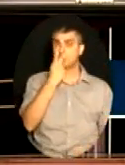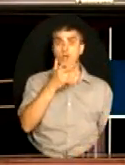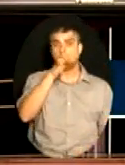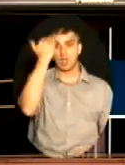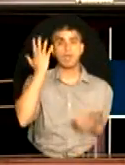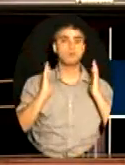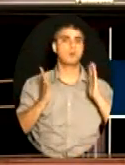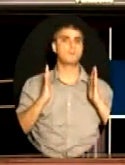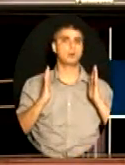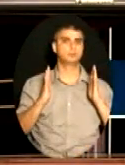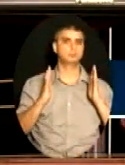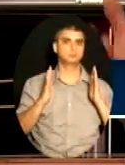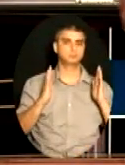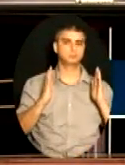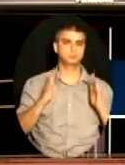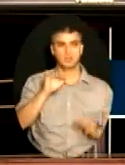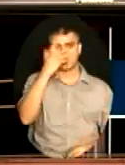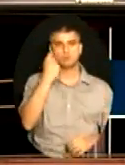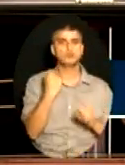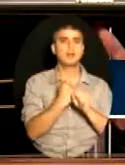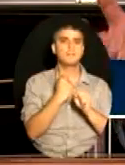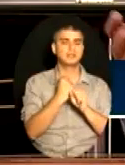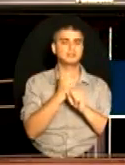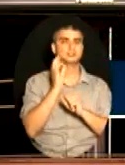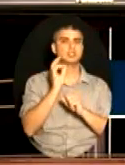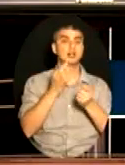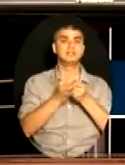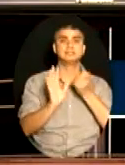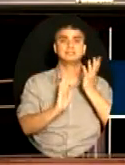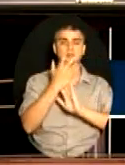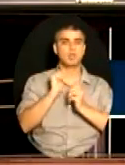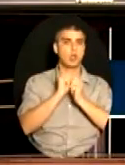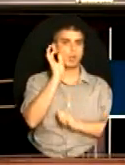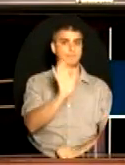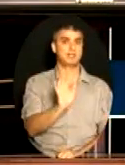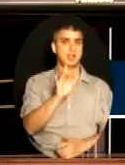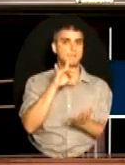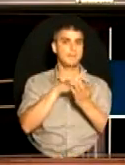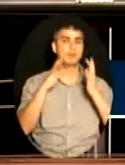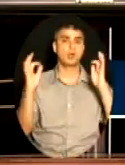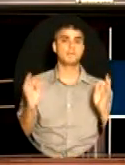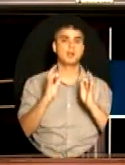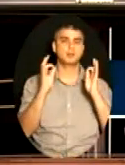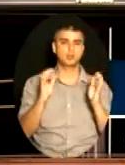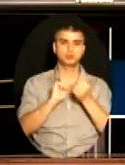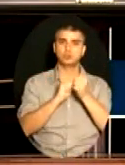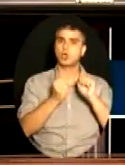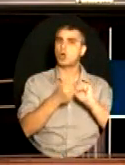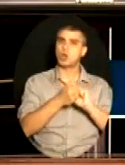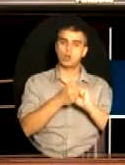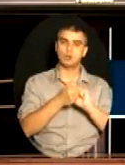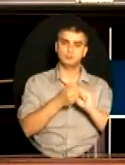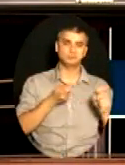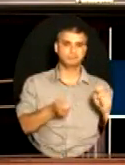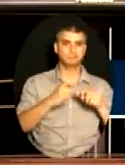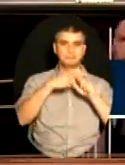בחומרה של הדבר. חומרה שמעשה של שריפה או פגיעה במקום קדוש, או